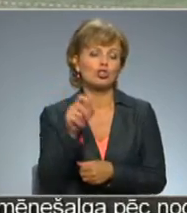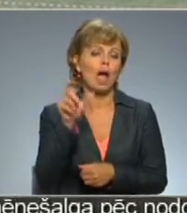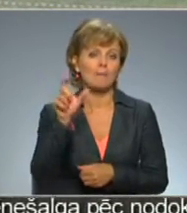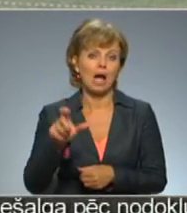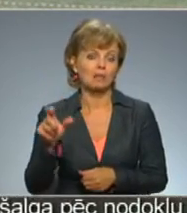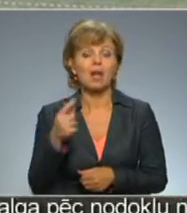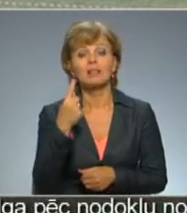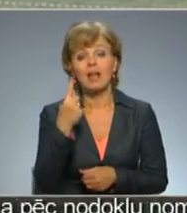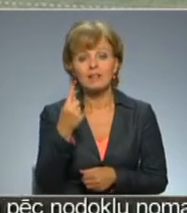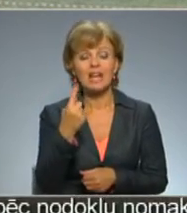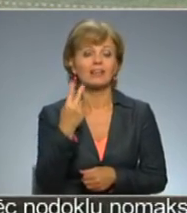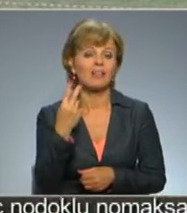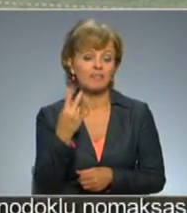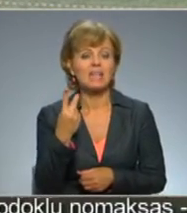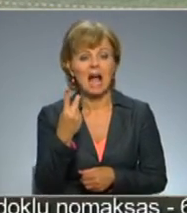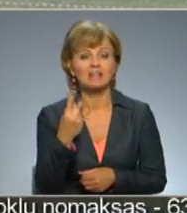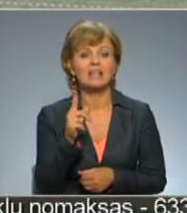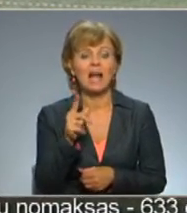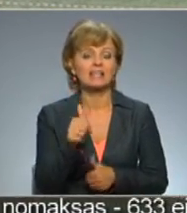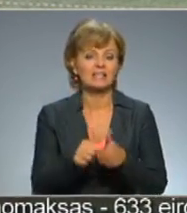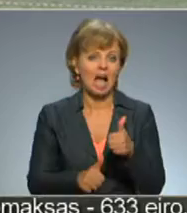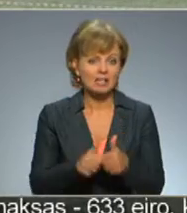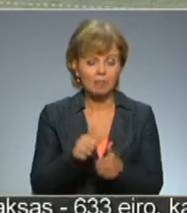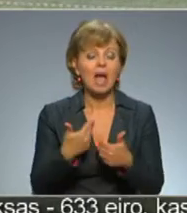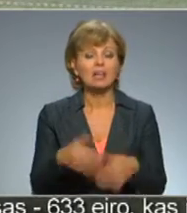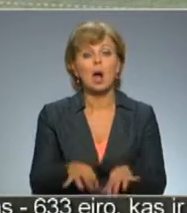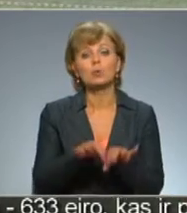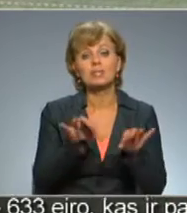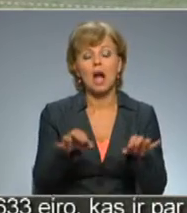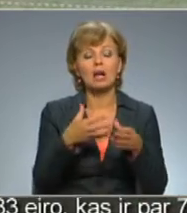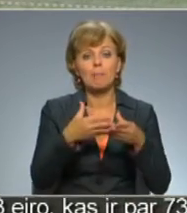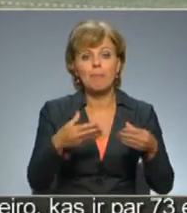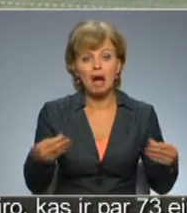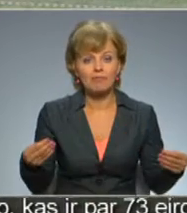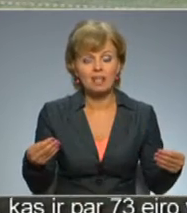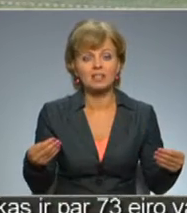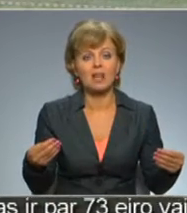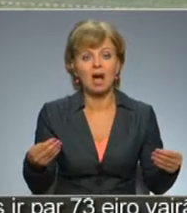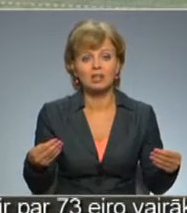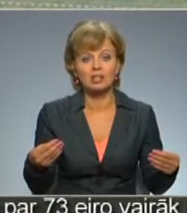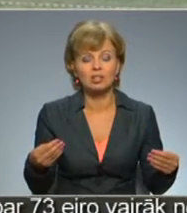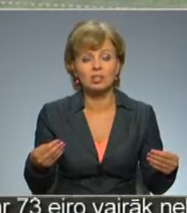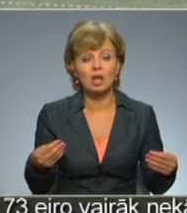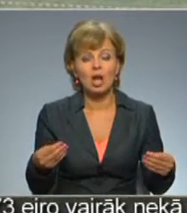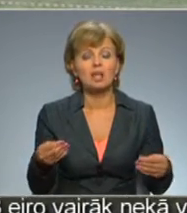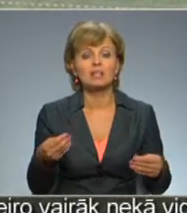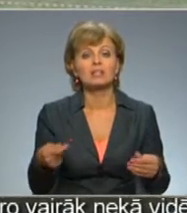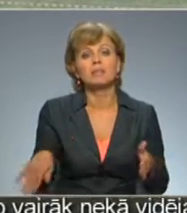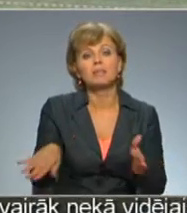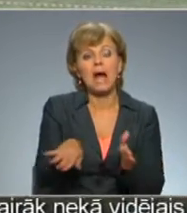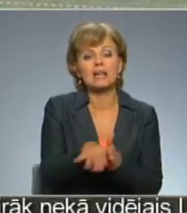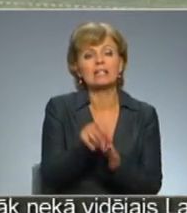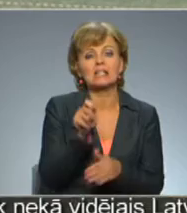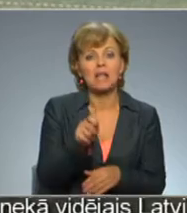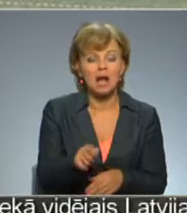tikai viena sacensība. Mēs jau sākam pavasarī zonālie starti, tad